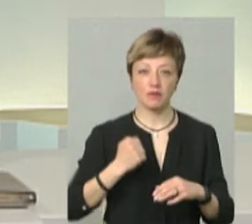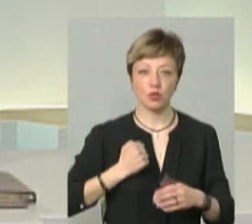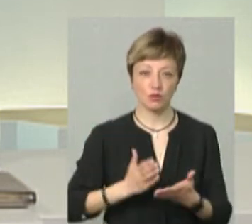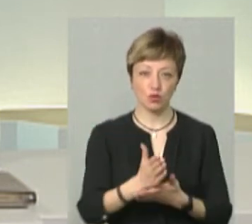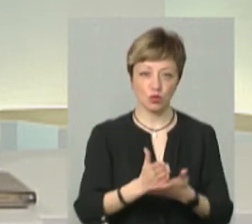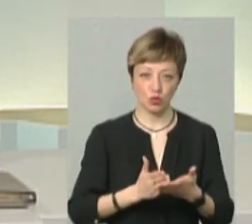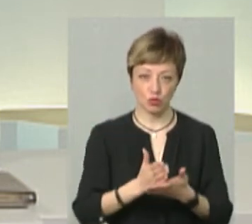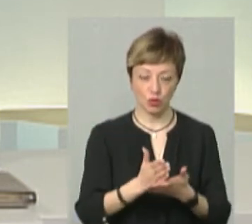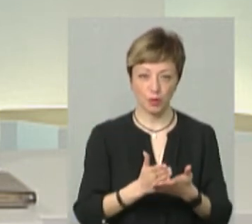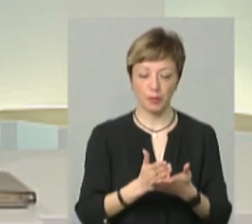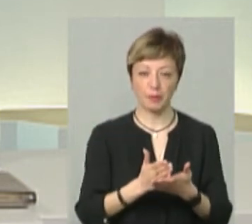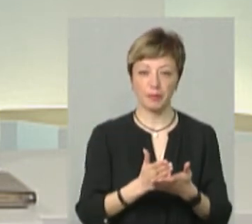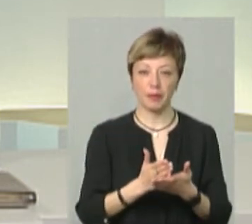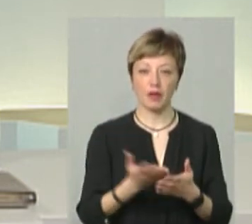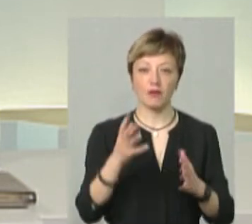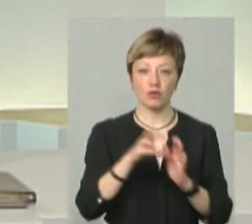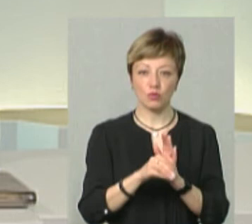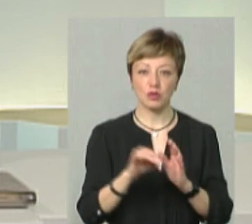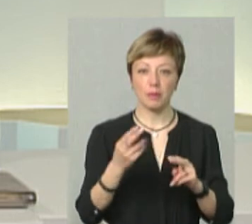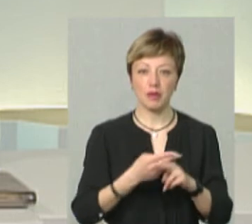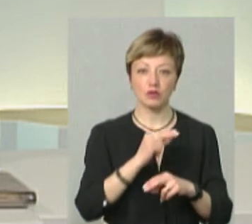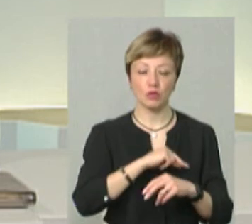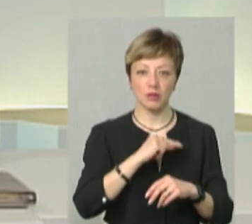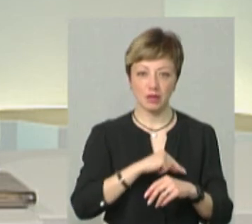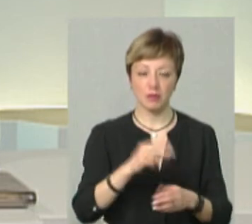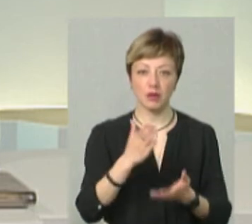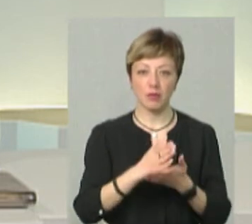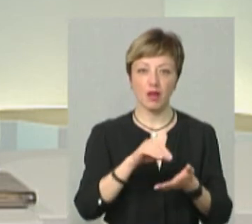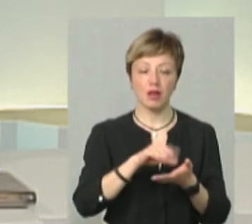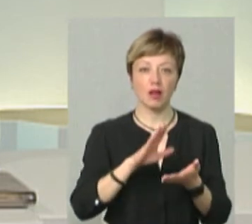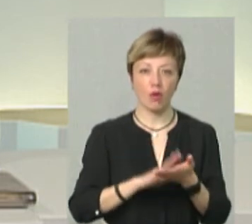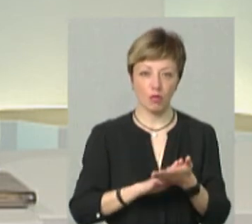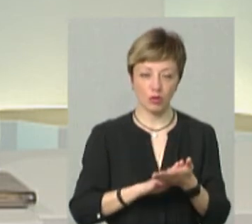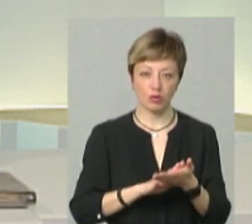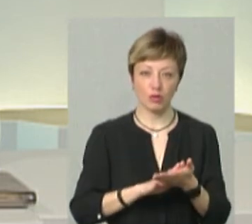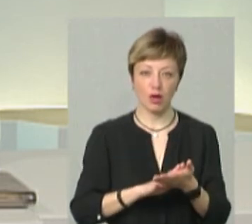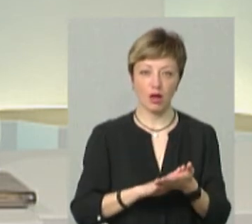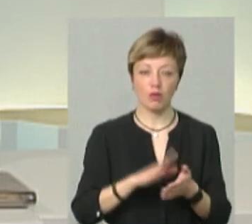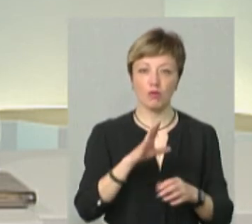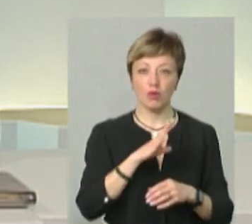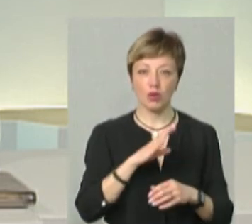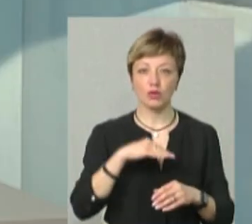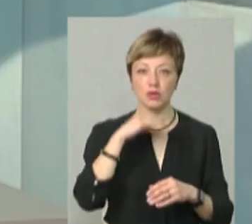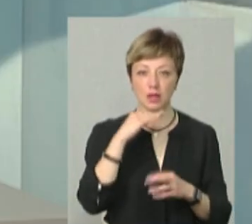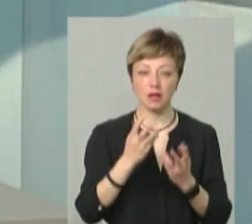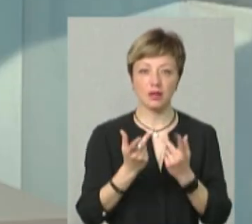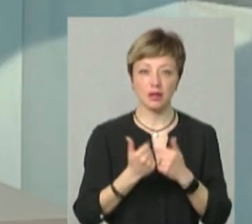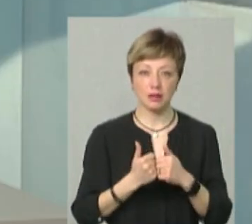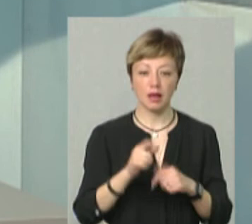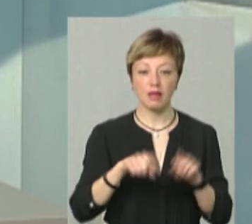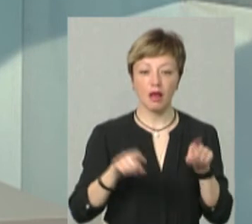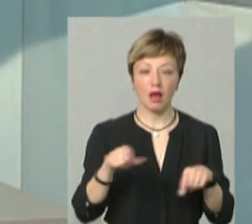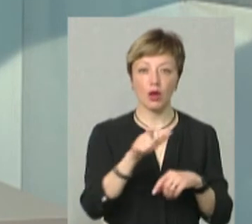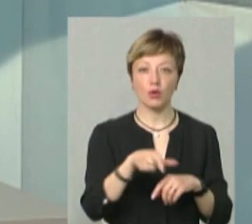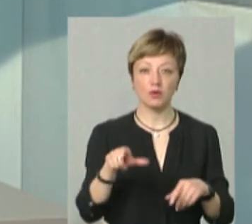військову службу, в тому числі і безробітні, які перебували на обліку тому що їх була достатня кількість. Деякі